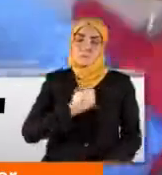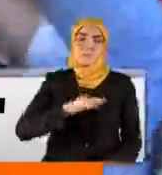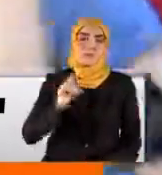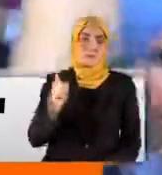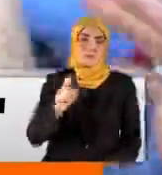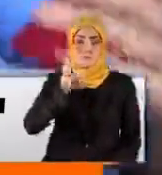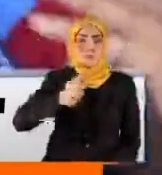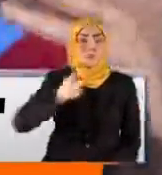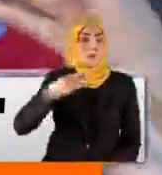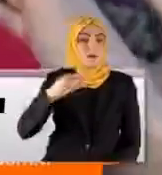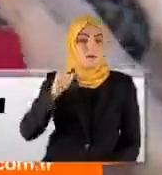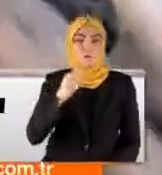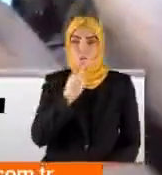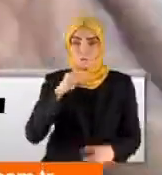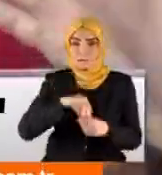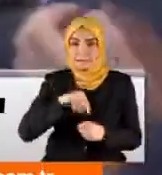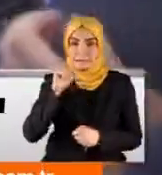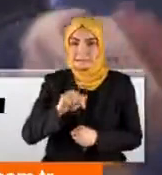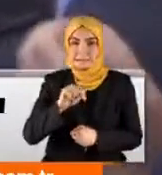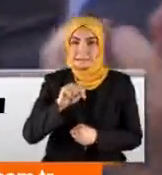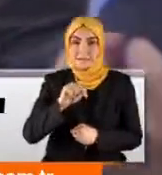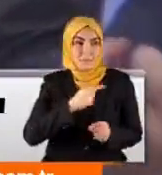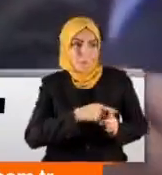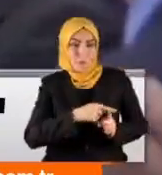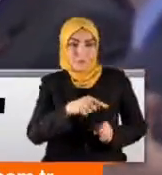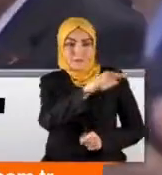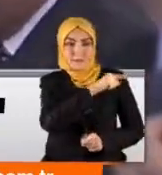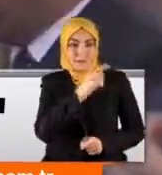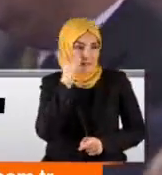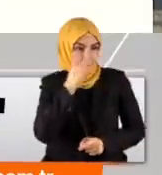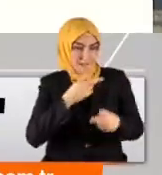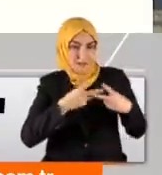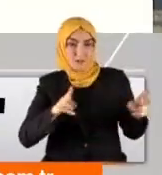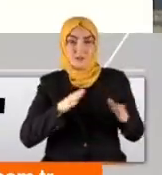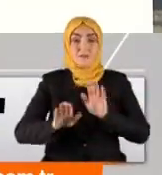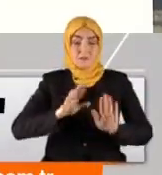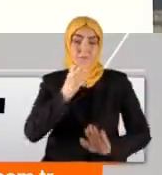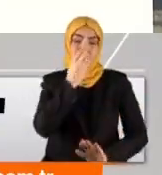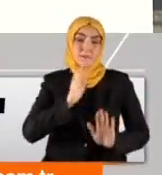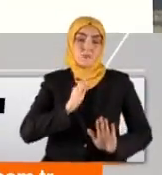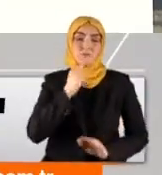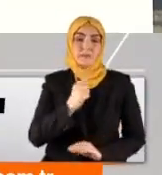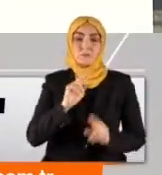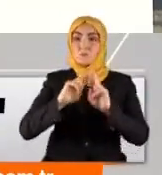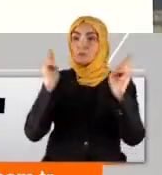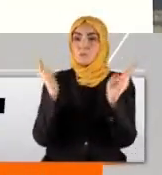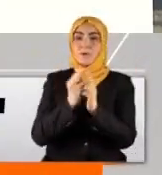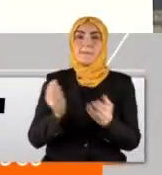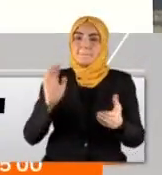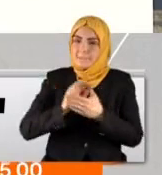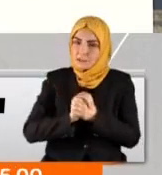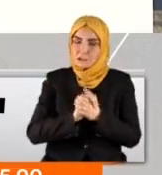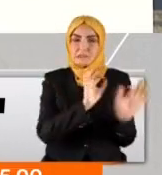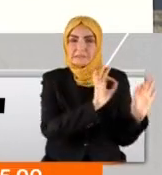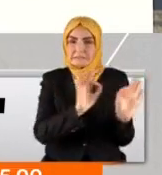Cumhurbaşkanı Erdoğan konuşmasına müttefiklerimizden net bir tutum bekliyoruz diyerek devam etti. Küresel barış ve istikrar